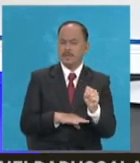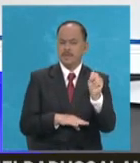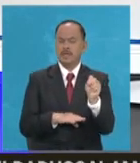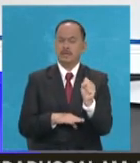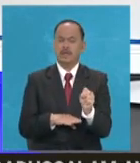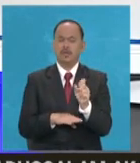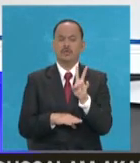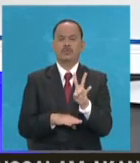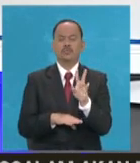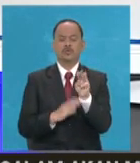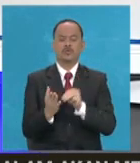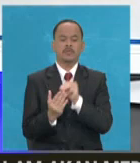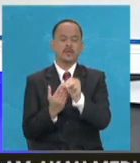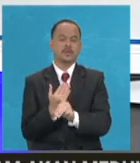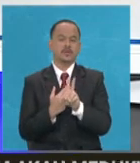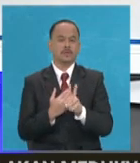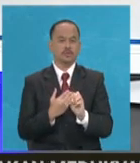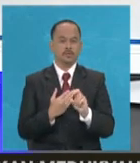7 emas 2023